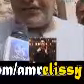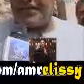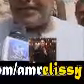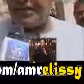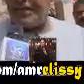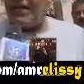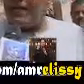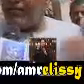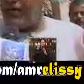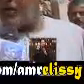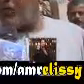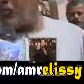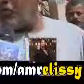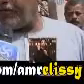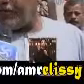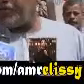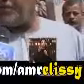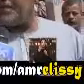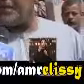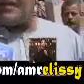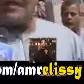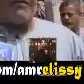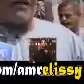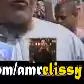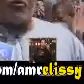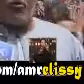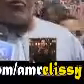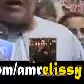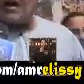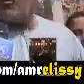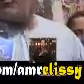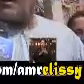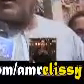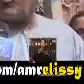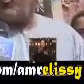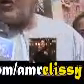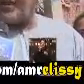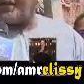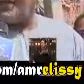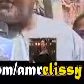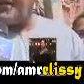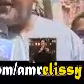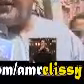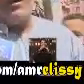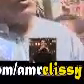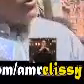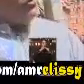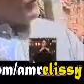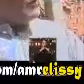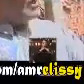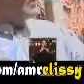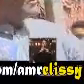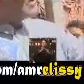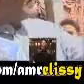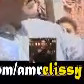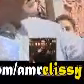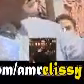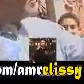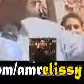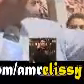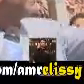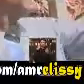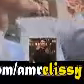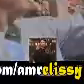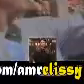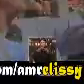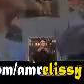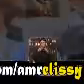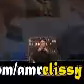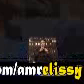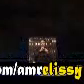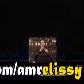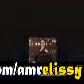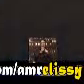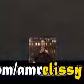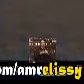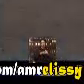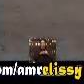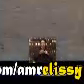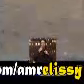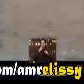أي تنفيذ. مرة يقولوا ما فيش ميزانية، مرة يقولوا المقاول، مرة يقولوا هيئة الأبنية، ما فيش أي تصريف لها خالص. وسيادتك موجودة